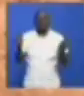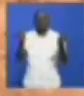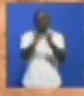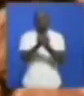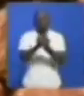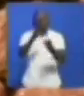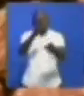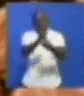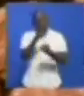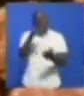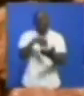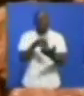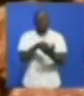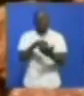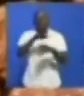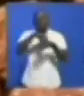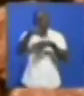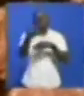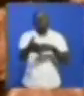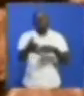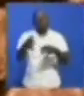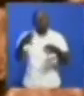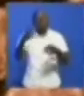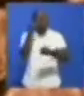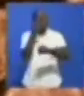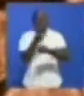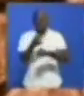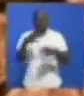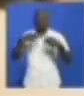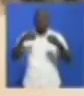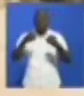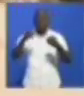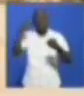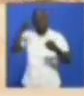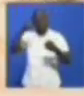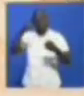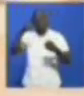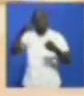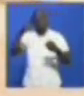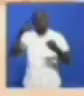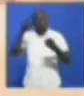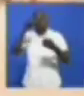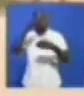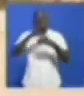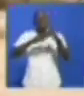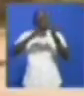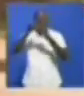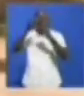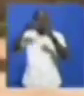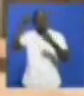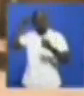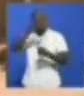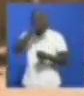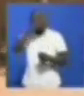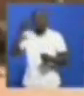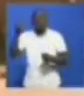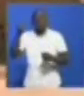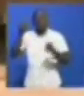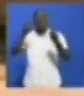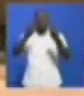ça. Au-delà de sa solidité, les maisons en pierre de taille posséderaient un meilleur confort